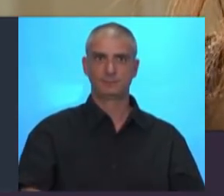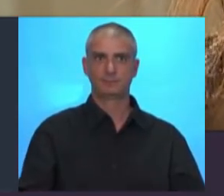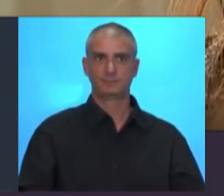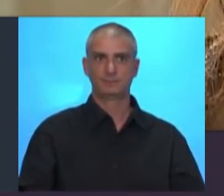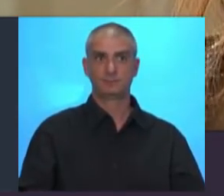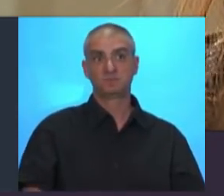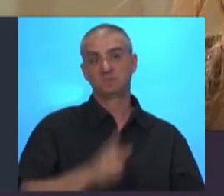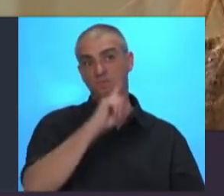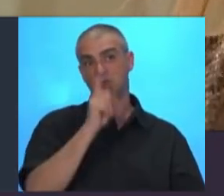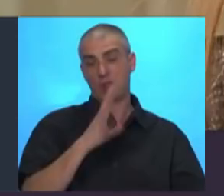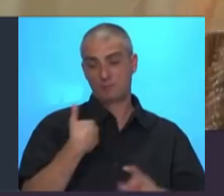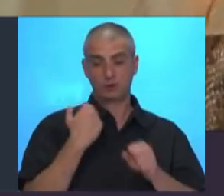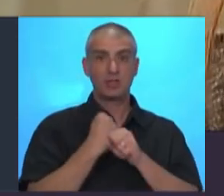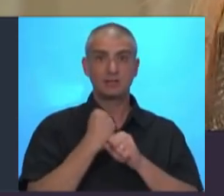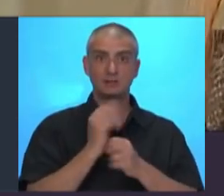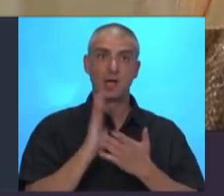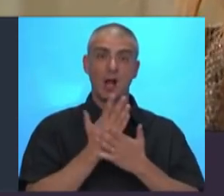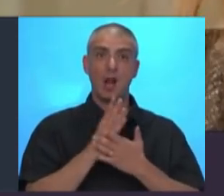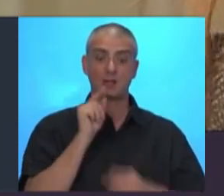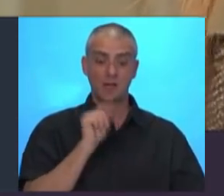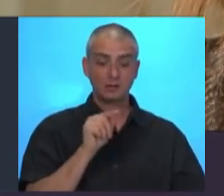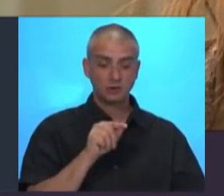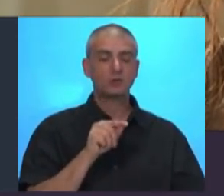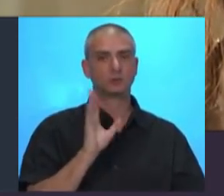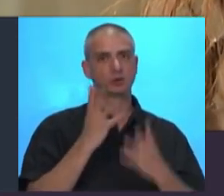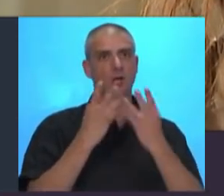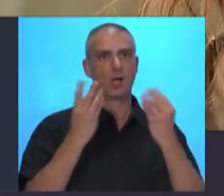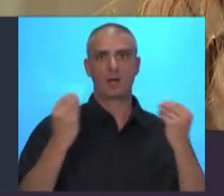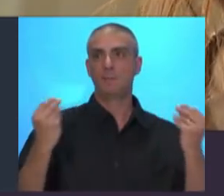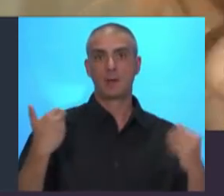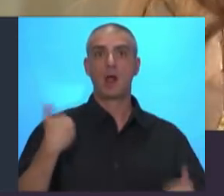אולי בצעד שלי, בהחלטה הזאת, יש הרבה אלמנות